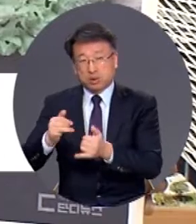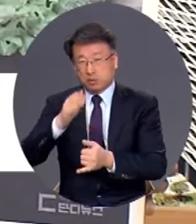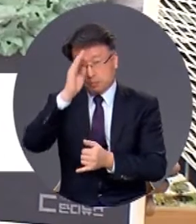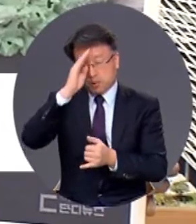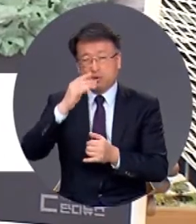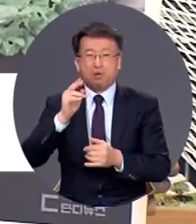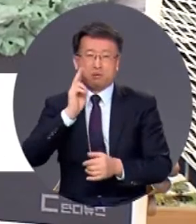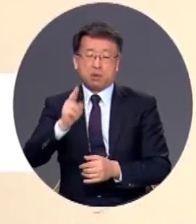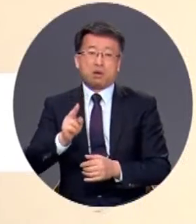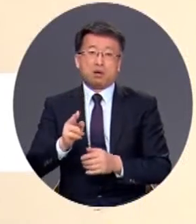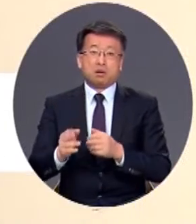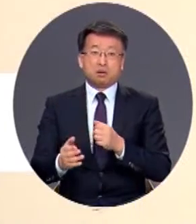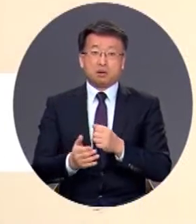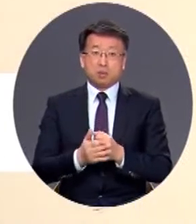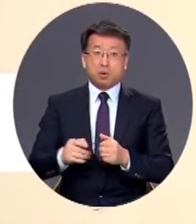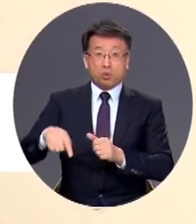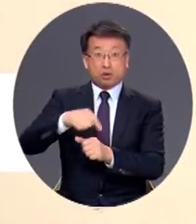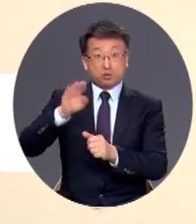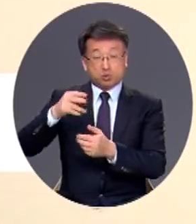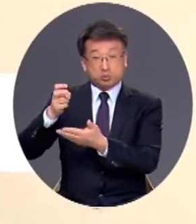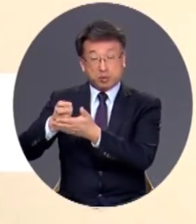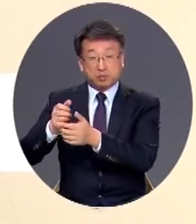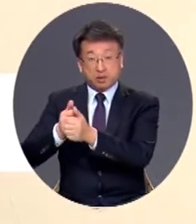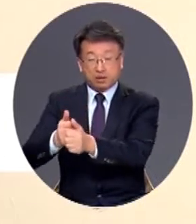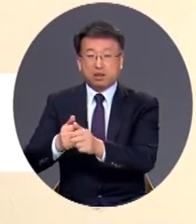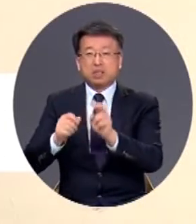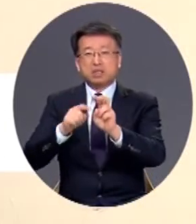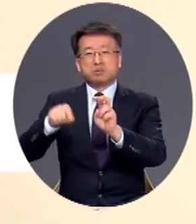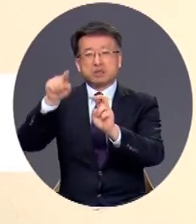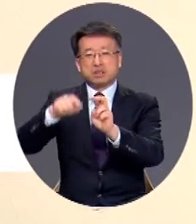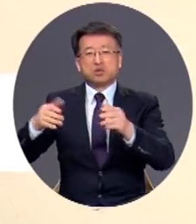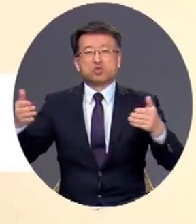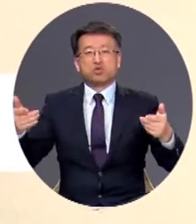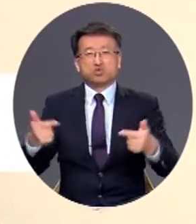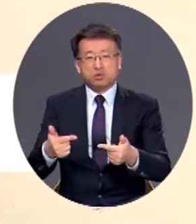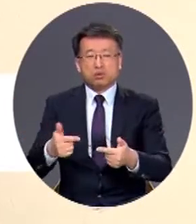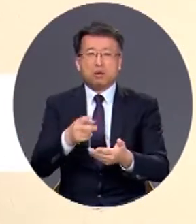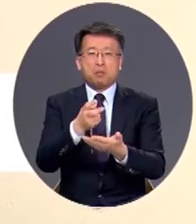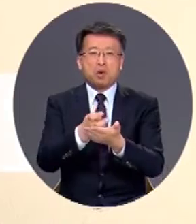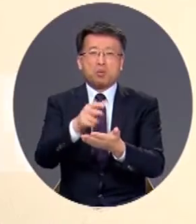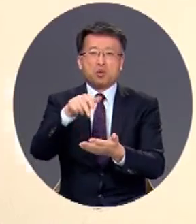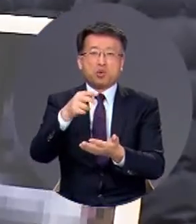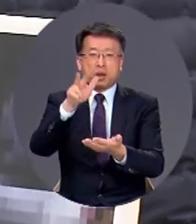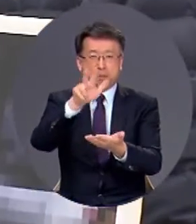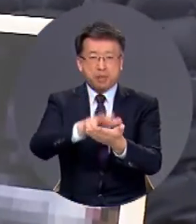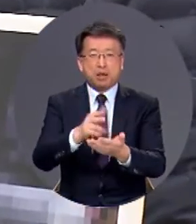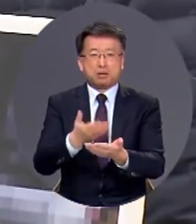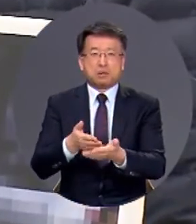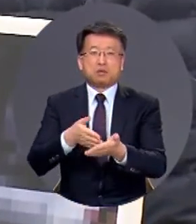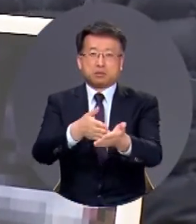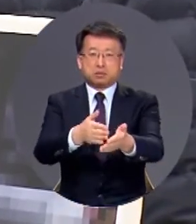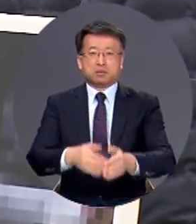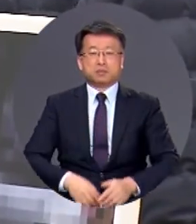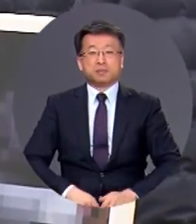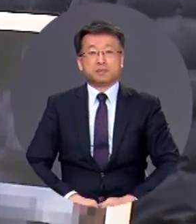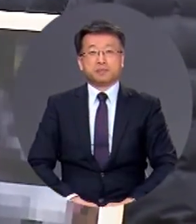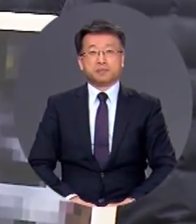근골격계 질환을 앓고 있다며 환경부의 지침대로 생활 환경 폐기물 조례를 개정해야 한다고 지적했습니다.